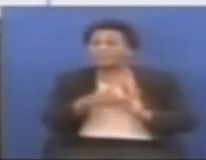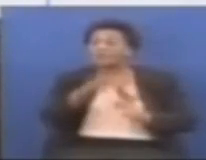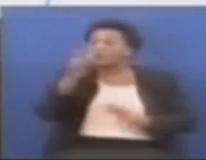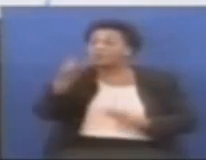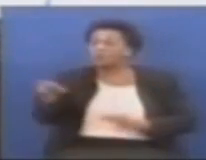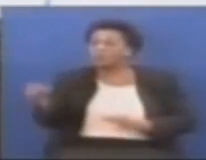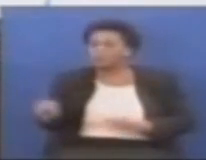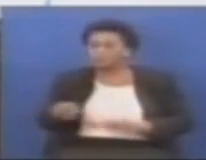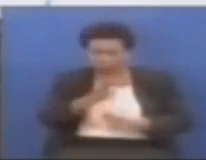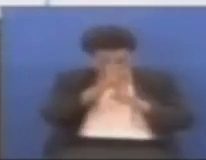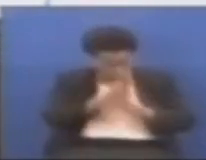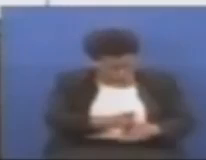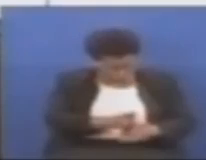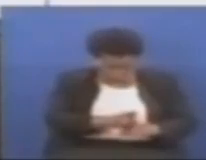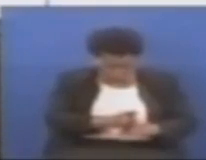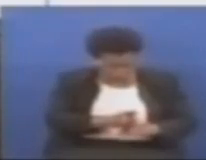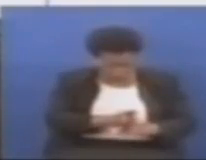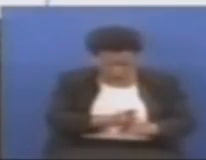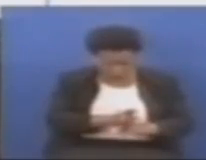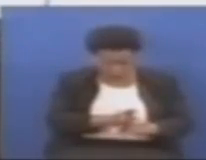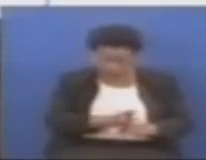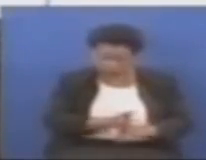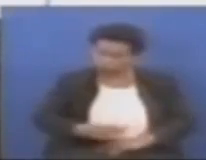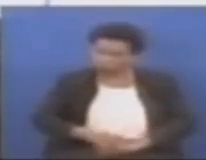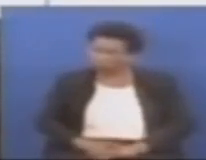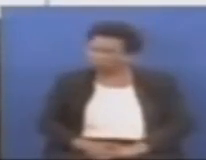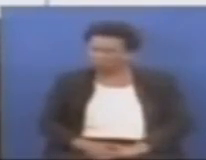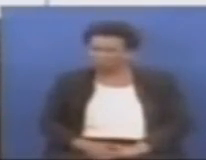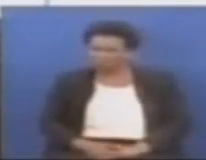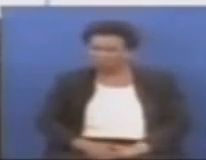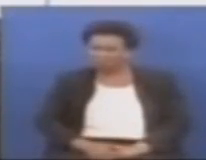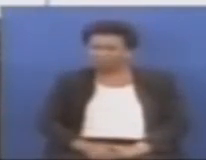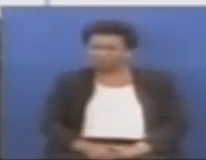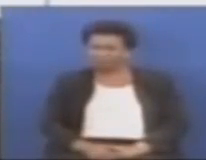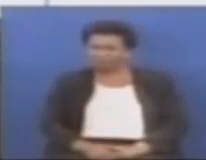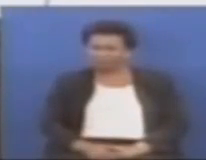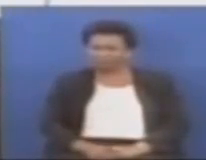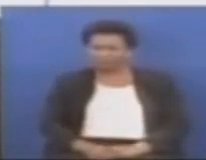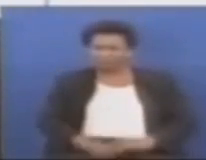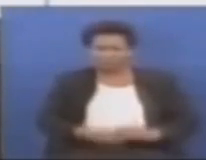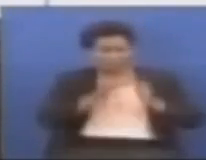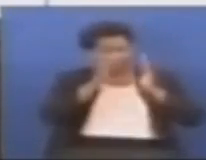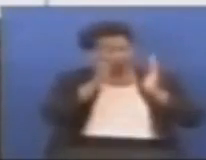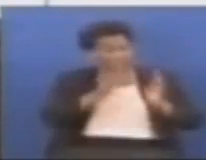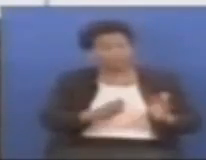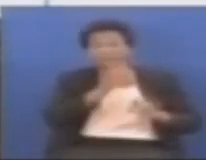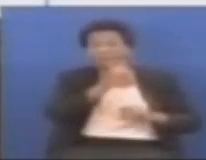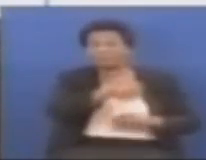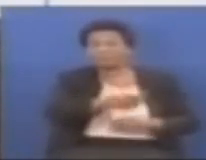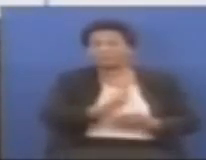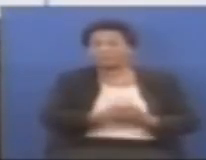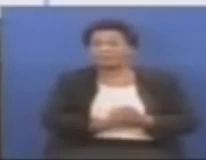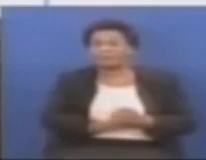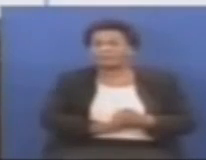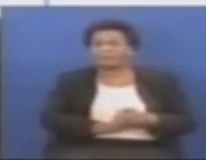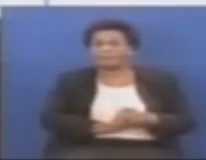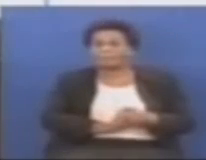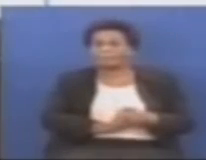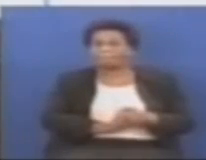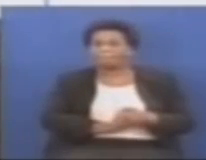ya wananchi kuhusu sheria, kanuni na taratibu zinazohusu masuala ya